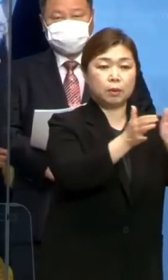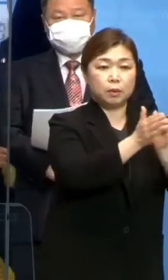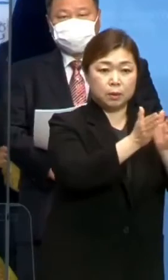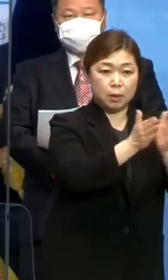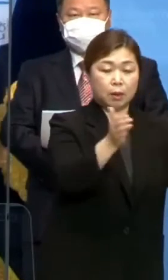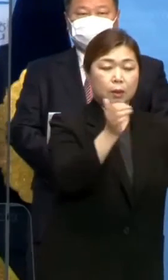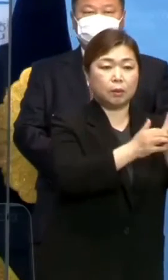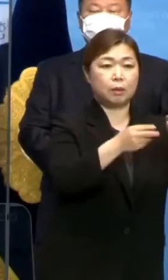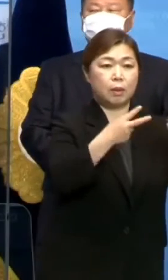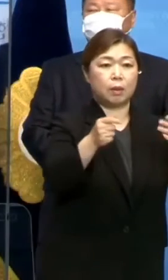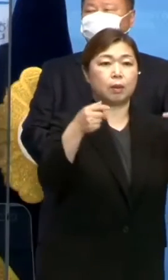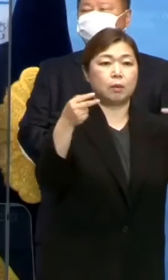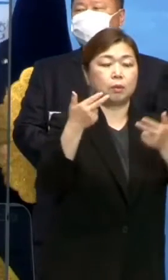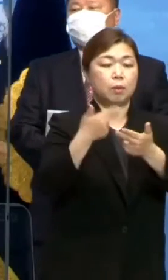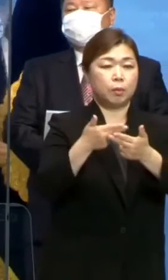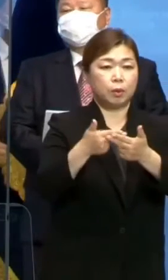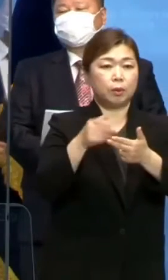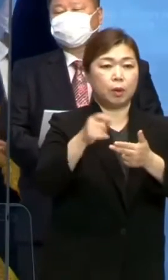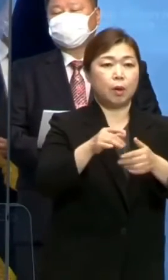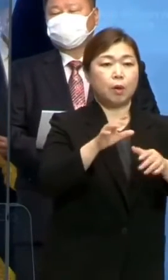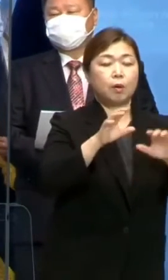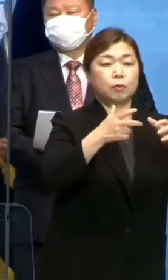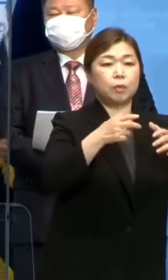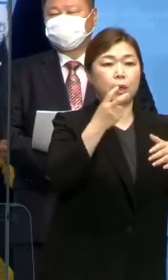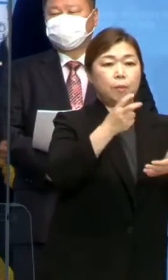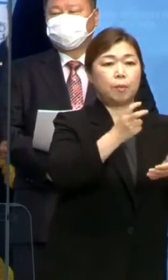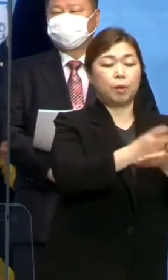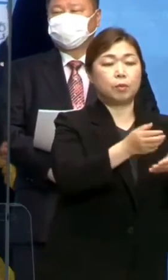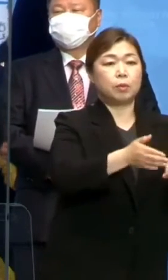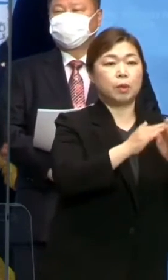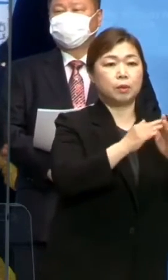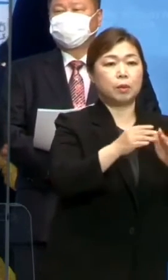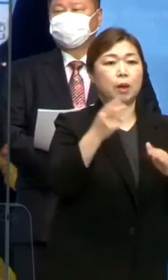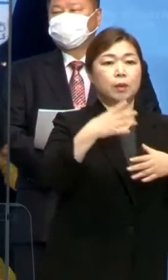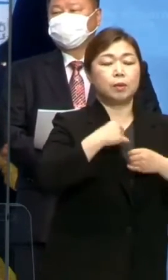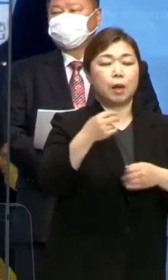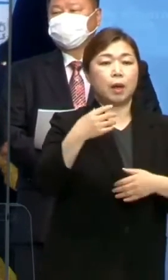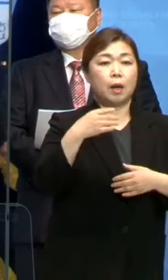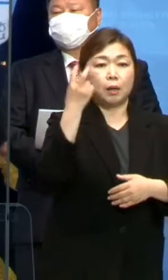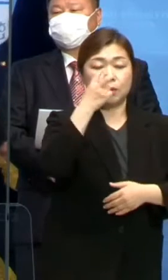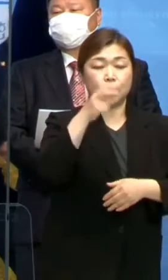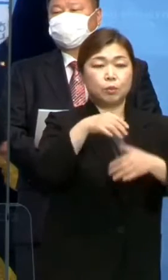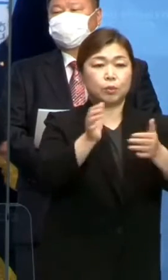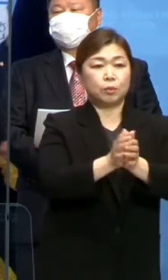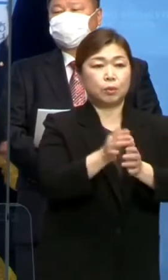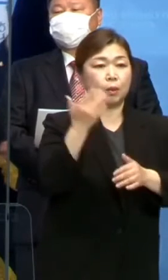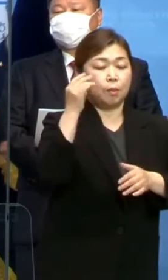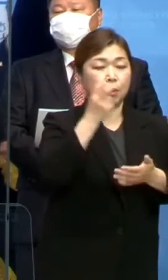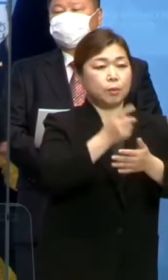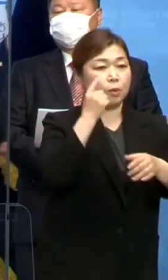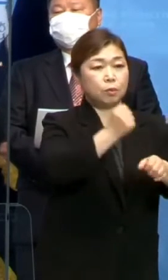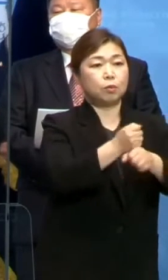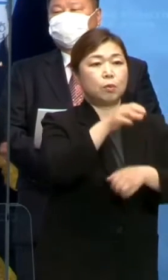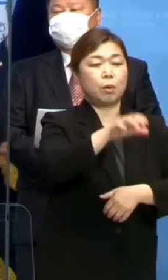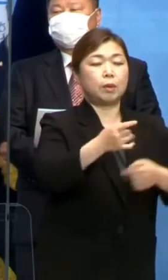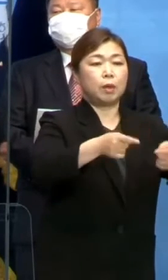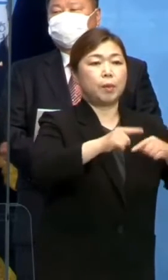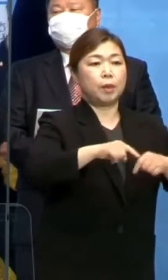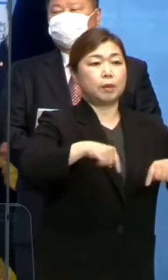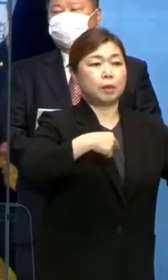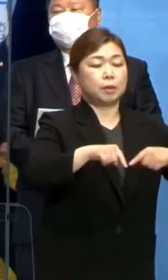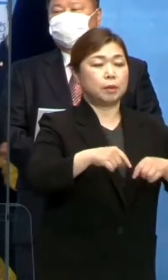비롯해 국회 입법조사처 행정안전부 한국법제연구원 참여자